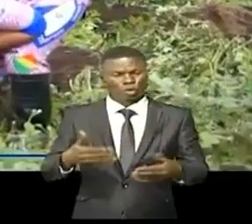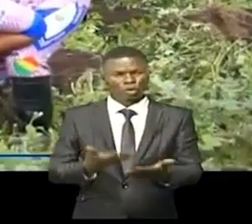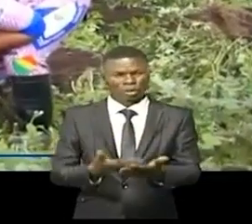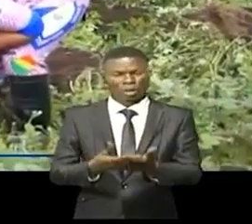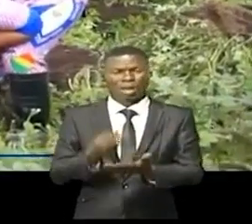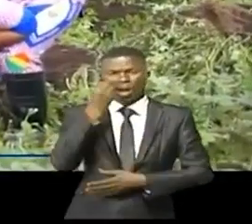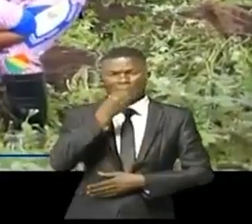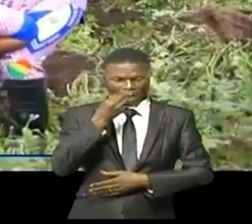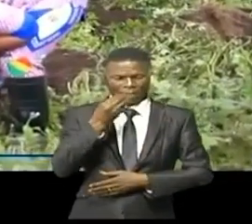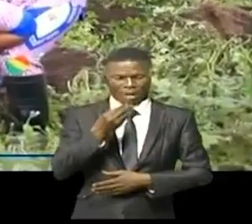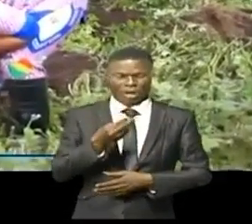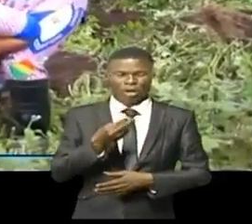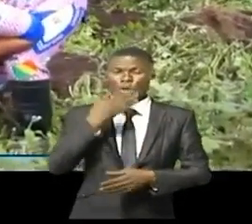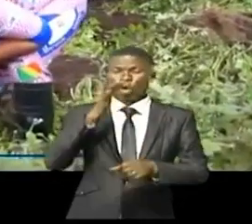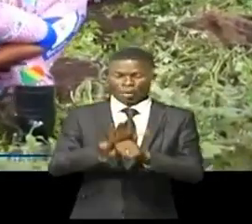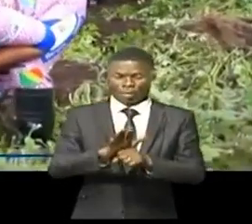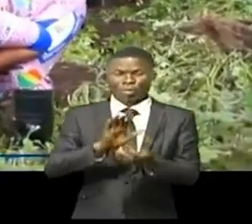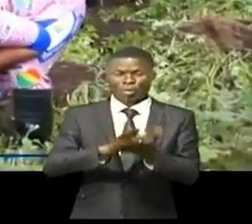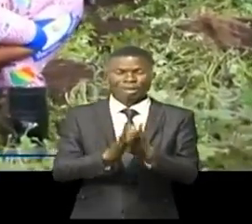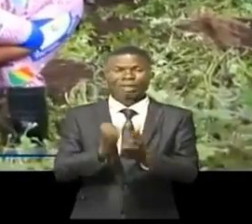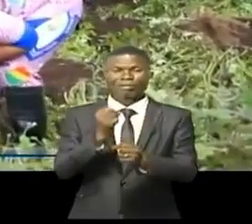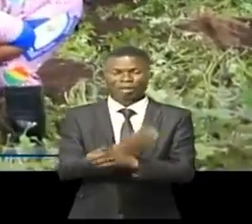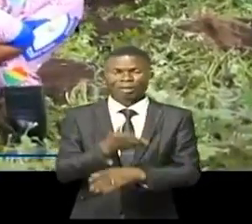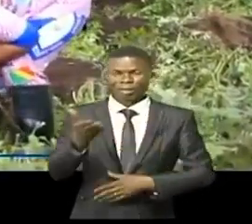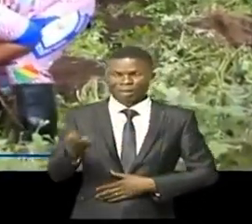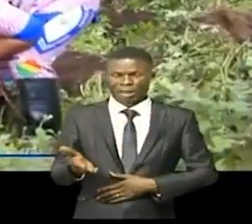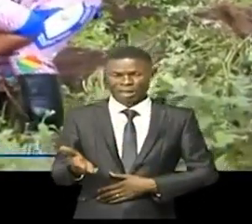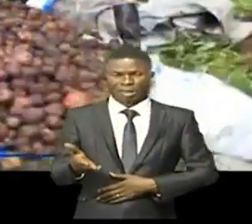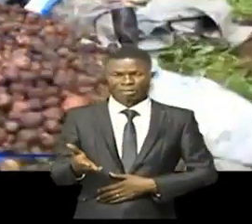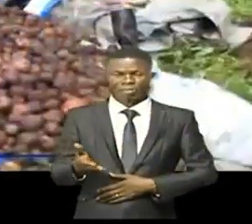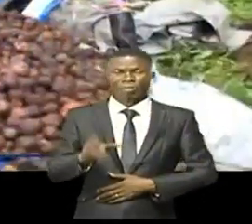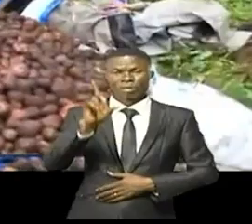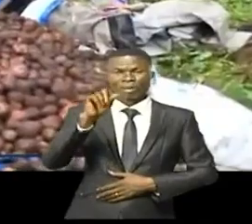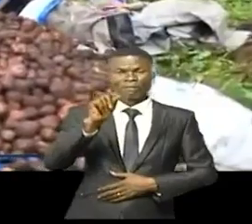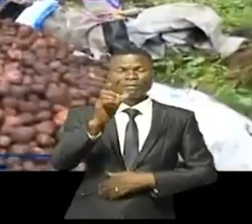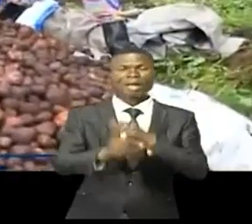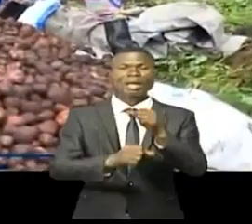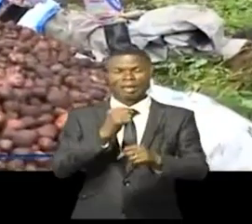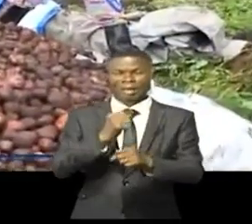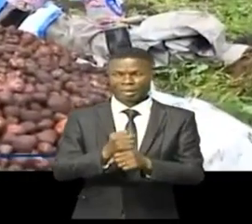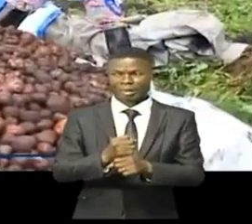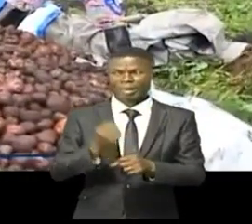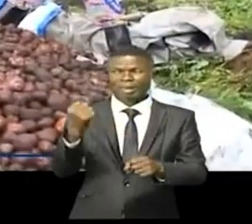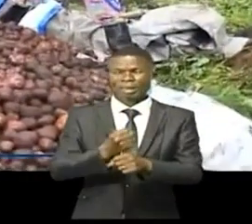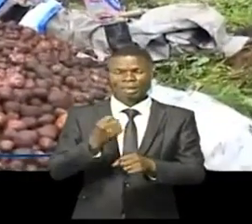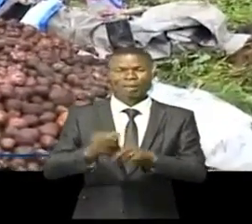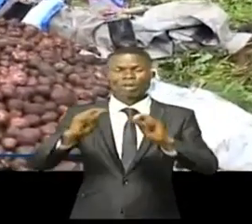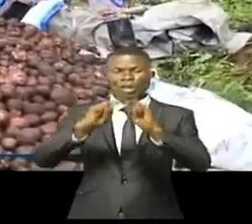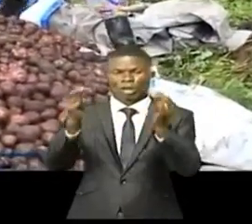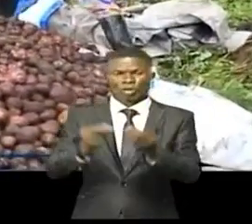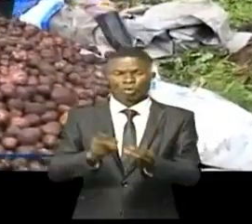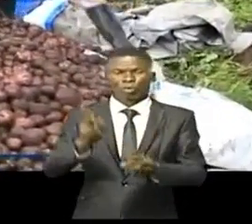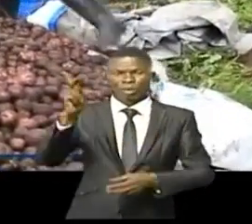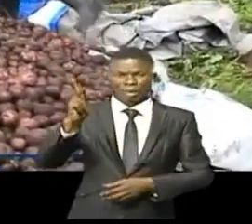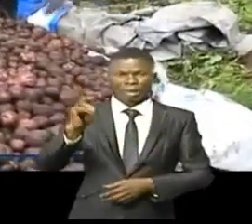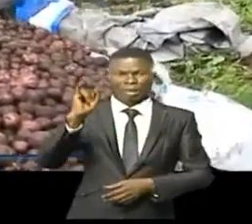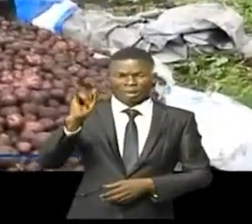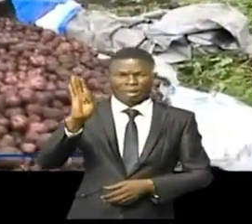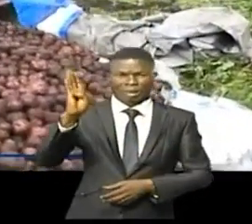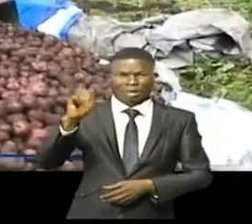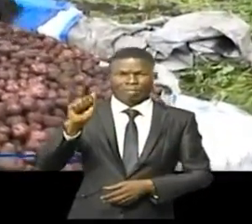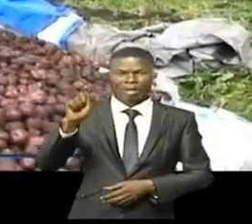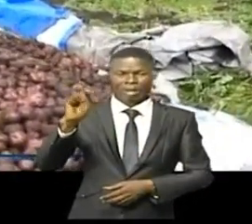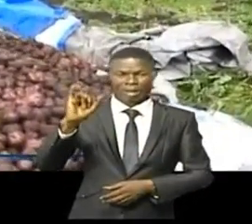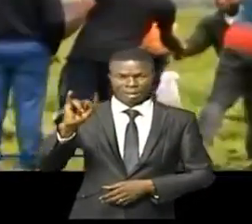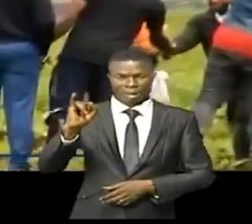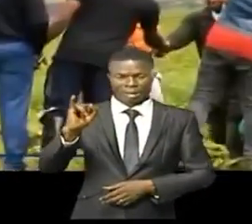parole à l'acte, l'honorable Adèle Bazizané Maéché a récolté près de 20 tonnes de pommes de terre dont les groupements qui bâtit dans la chefferie des Boukoumou. Seul